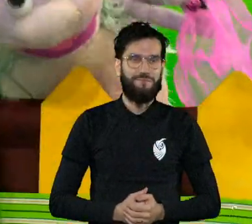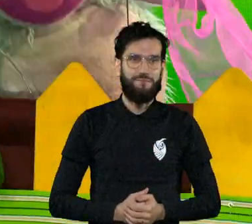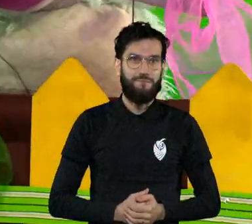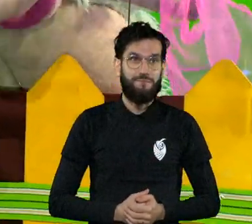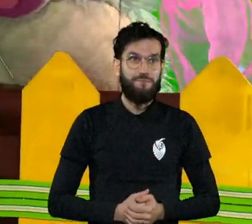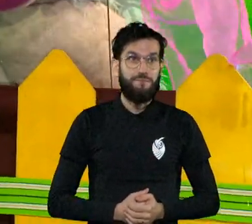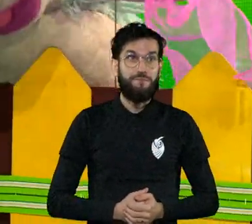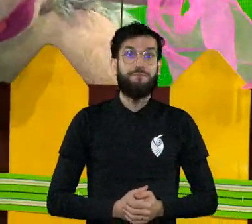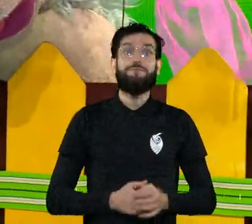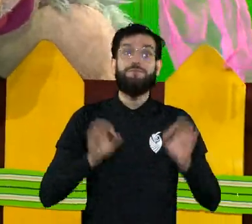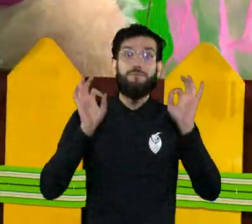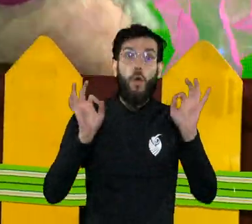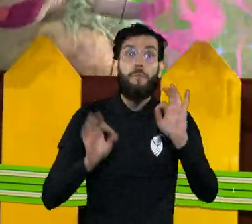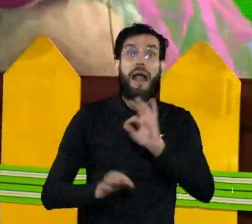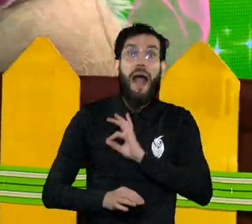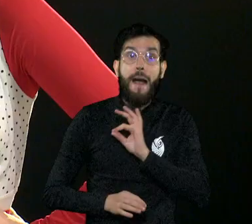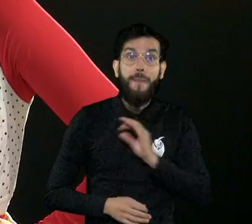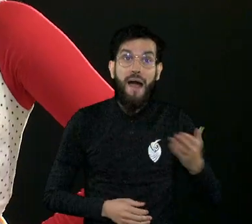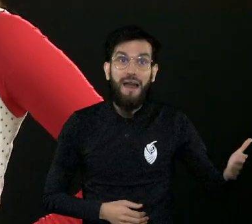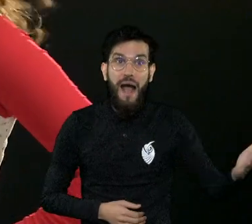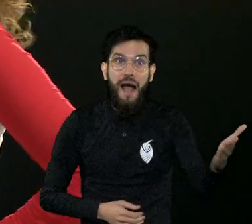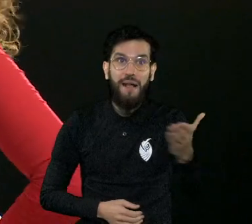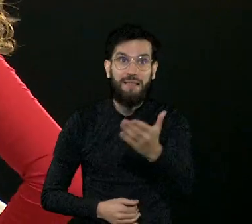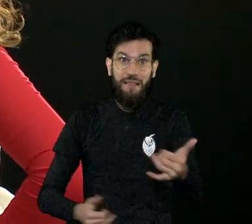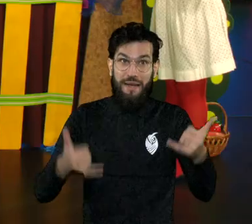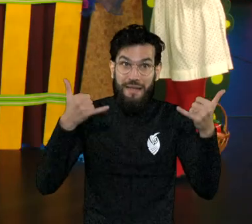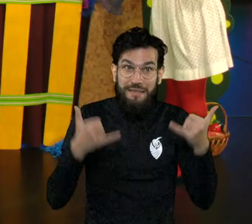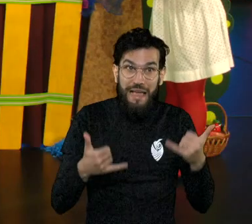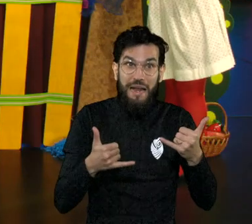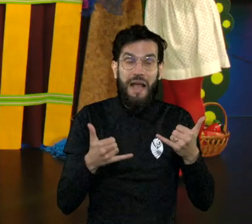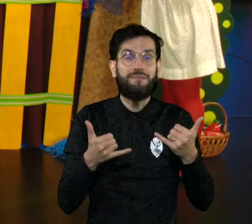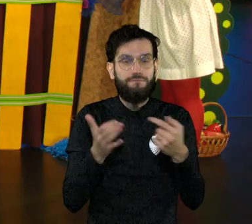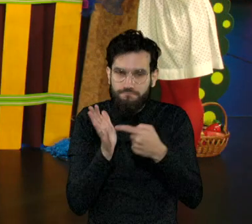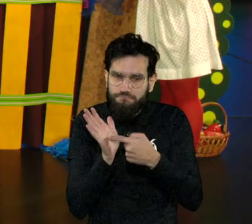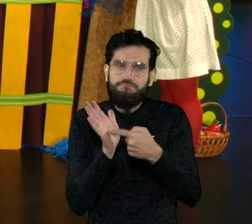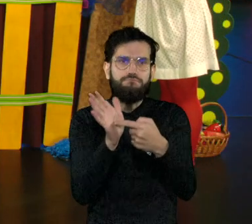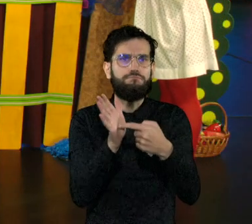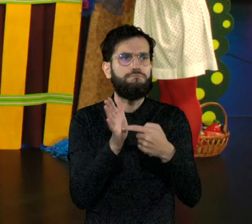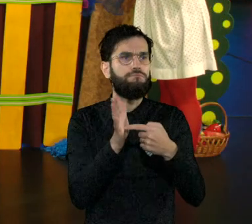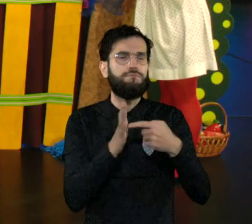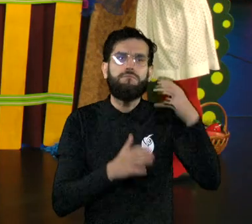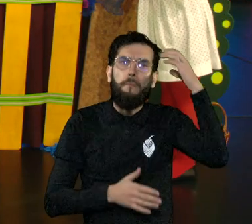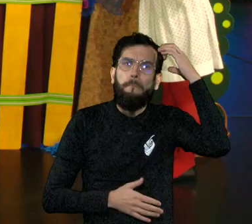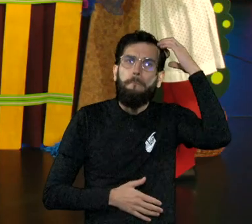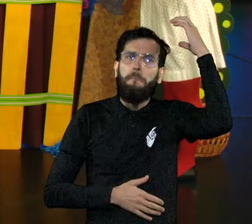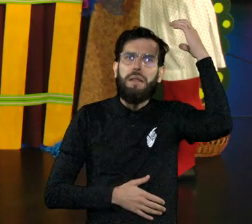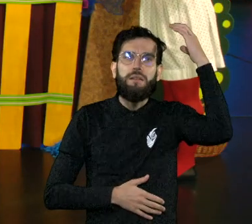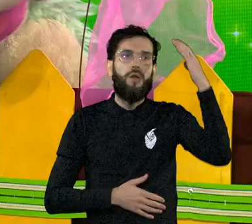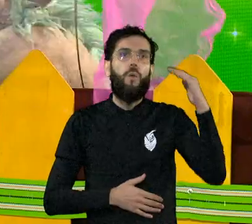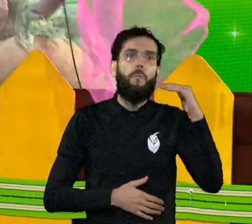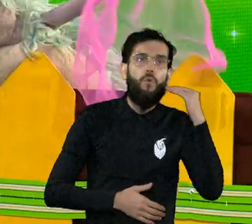Tak, super, kamoši. Tak, teraz si ukážeme, ako takí princovia a princezné na bále